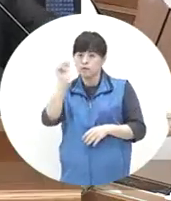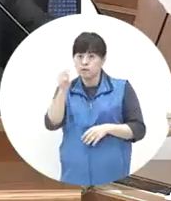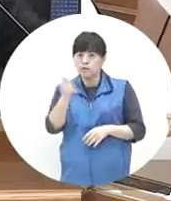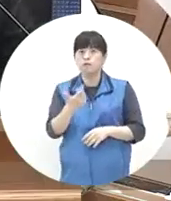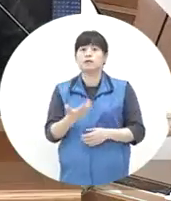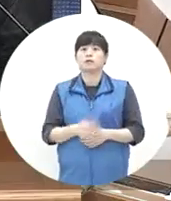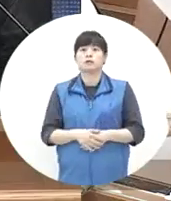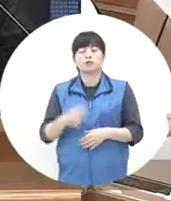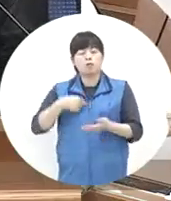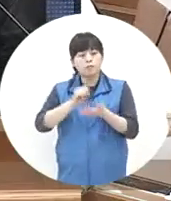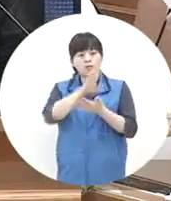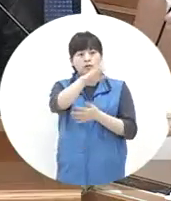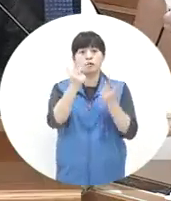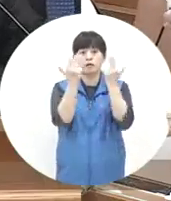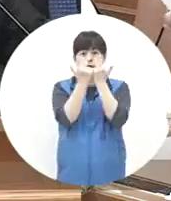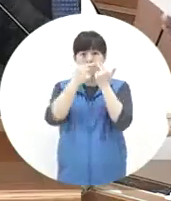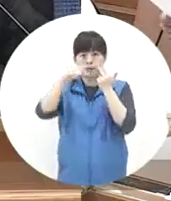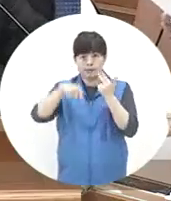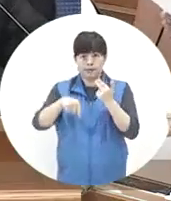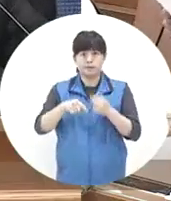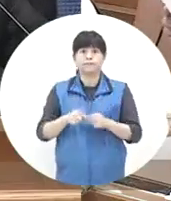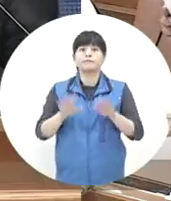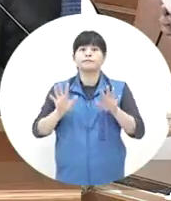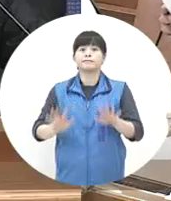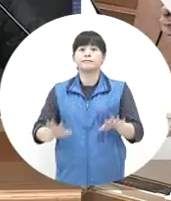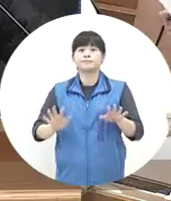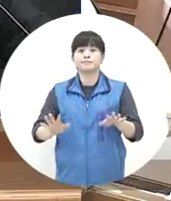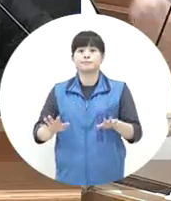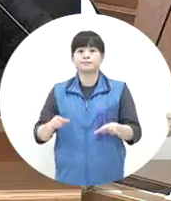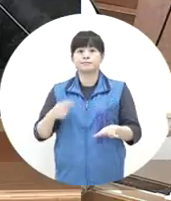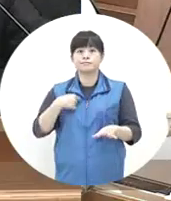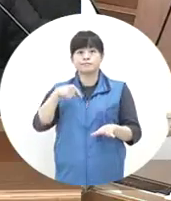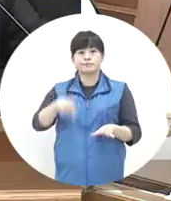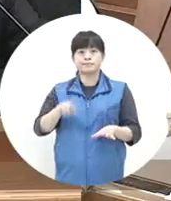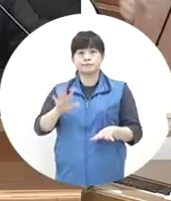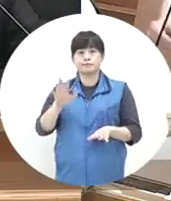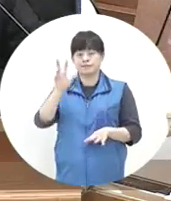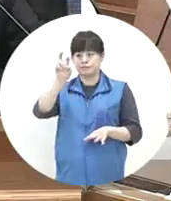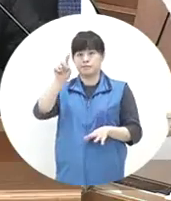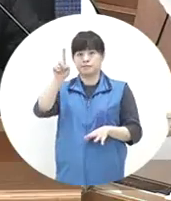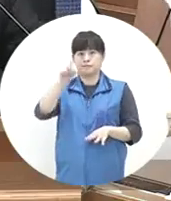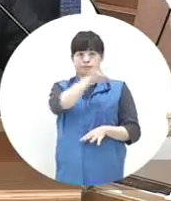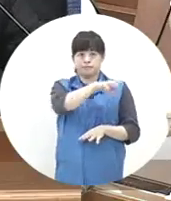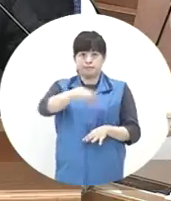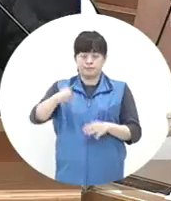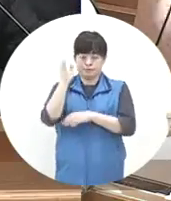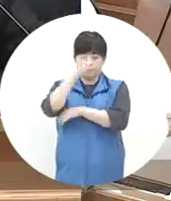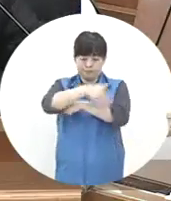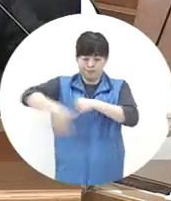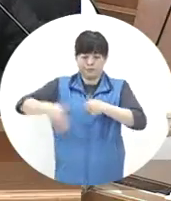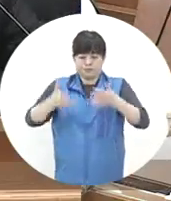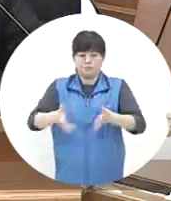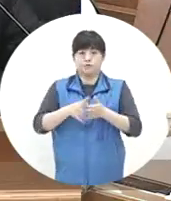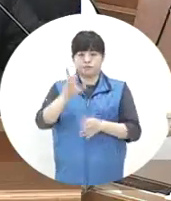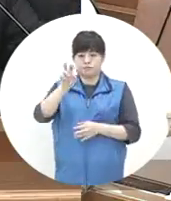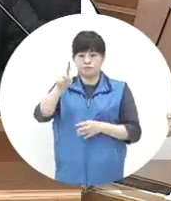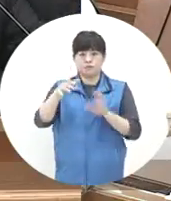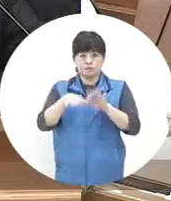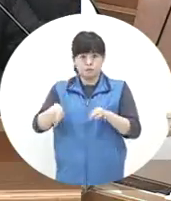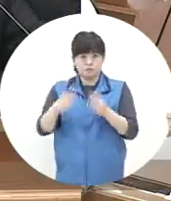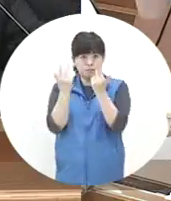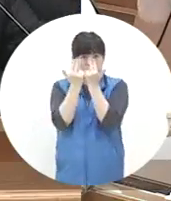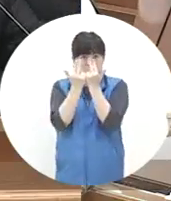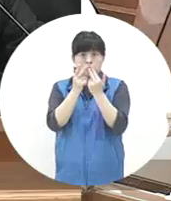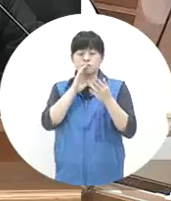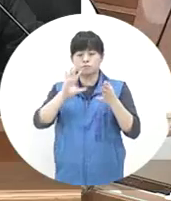你讲。 我跟你讲，新北哈，目前呐、啊，在我们这边就有21个单位，都是非常重要的单位，所以新北啊，是我们国